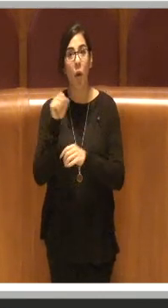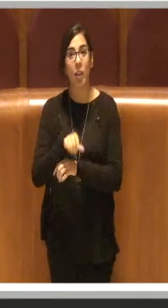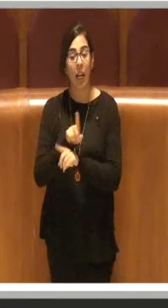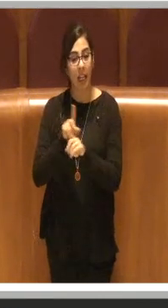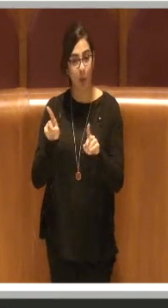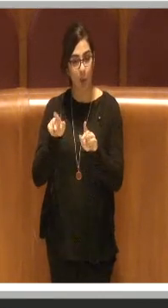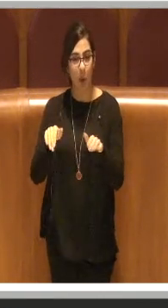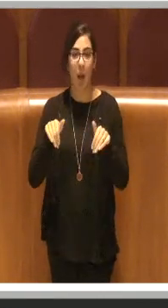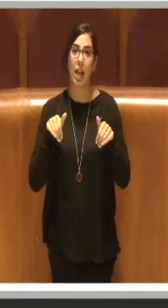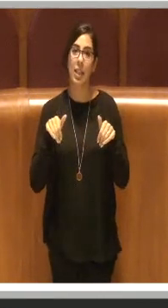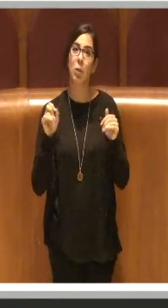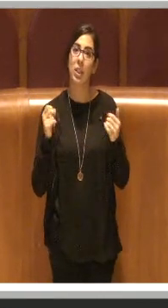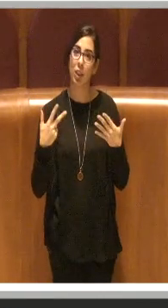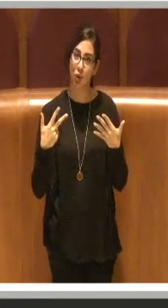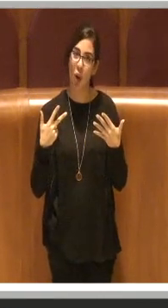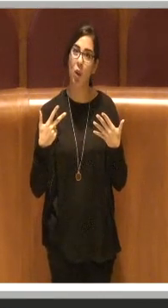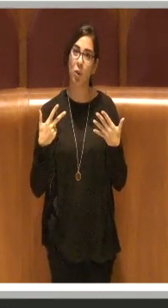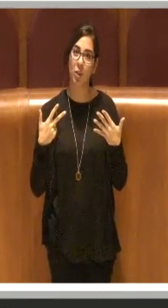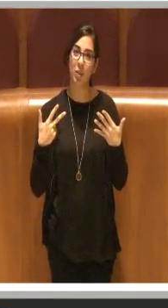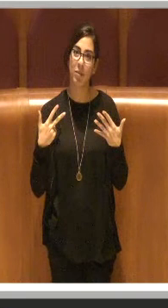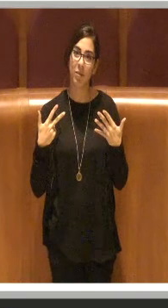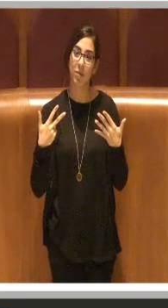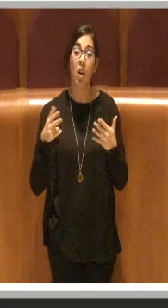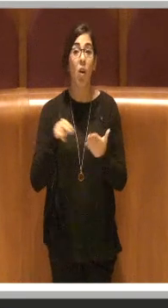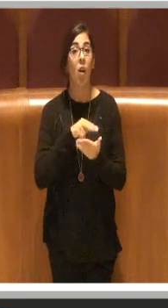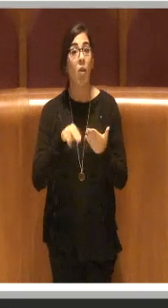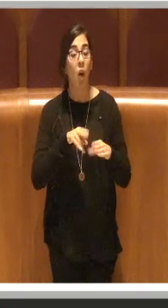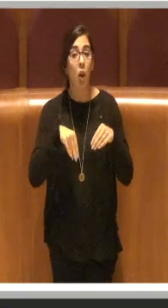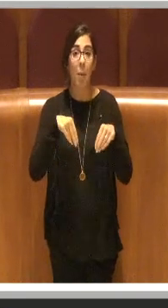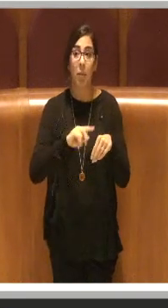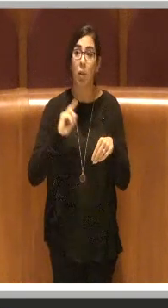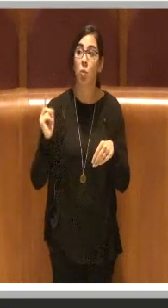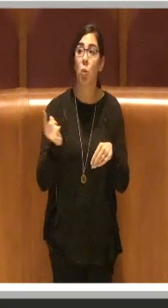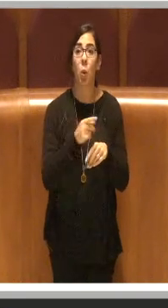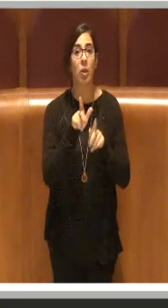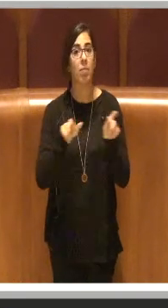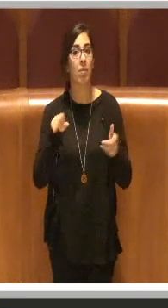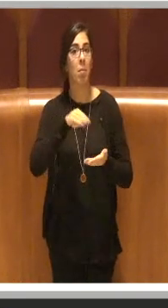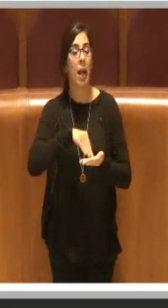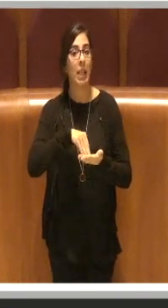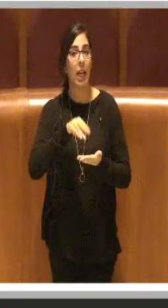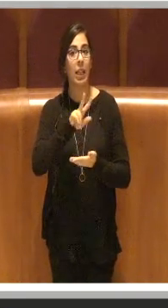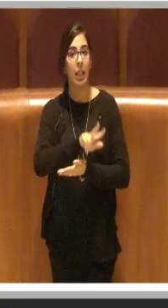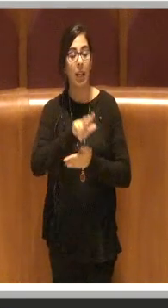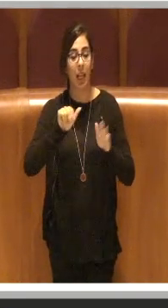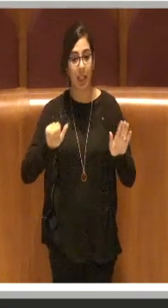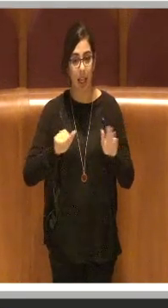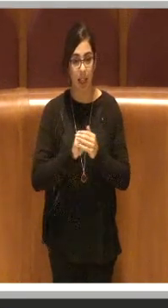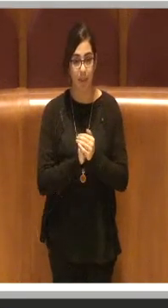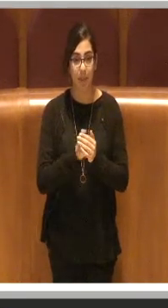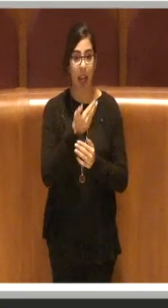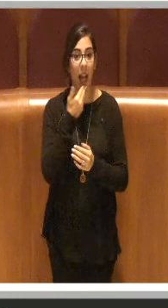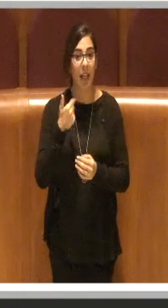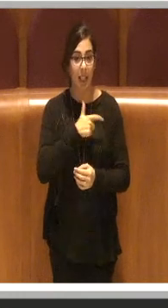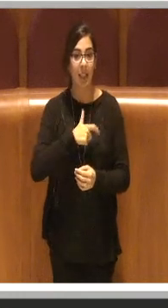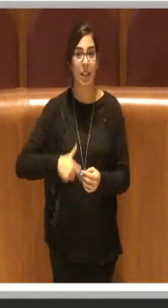nessuno, astenuti 18, hanno partecipato al voto tutti i 36 consiglieri presenti, sono assenti la